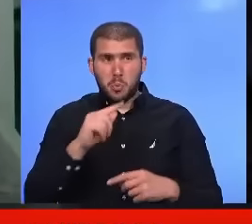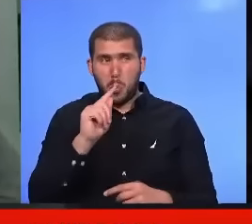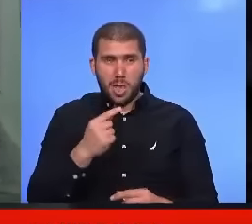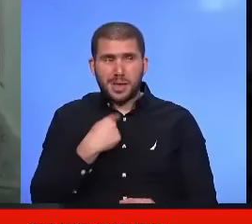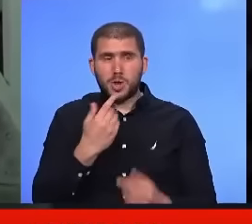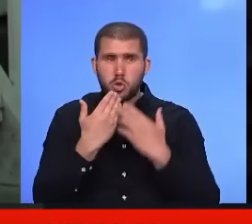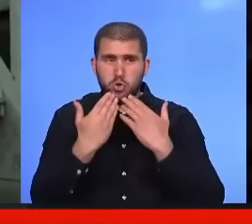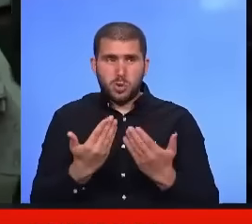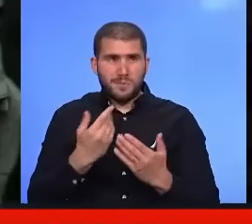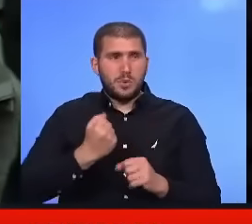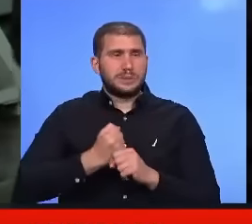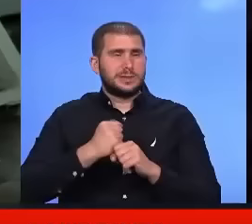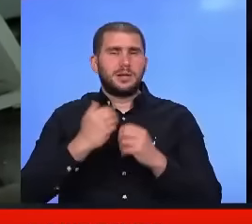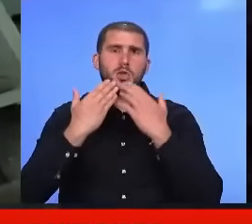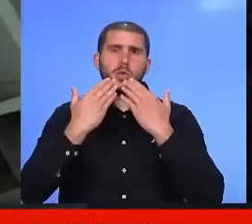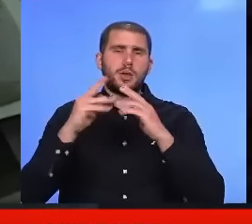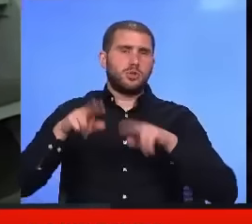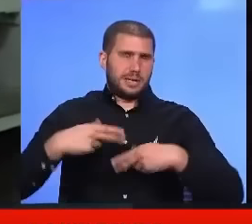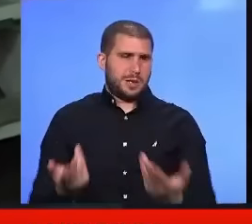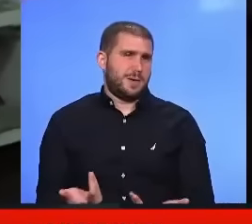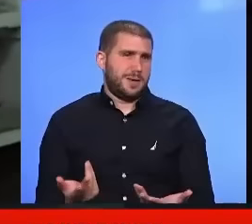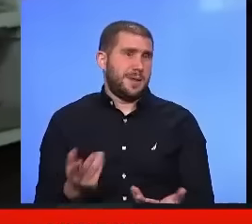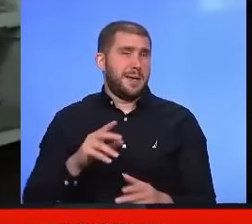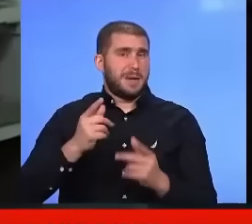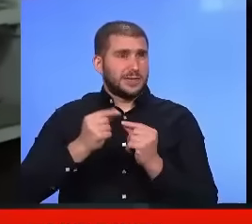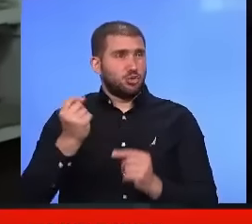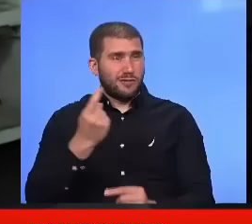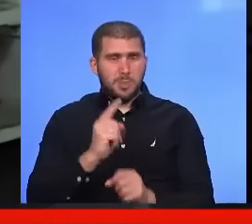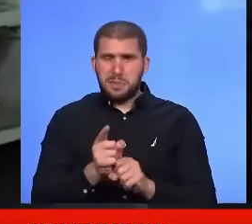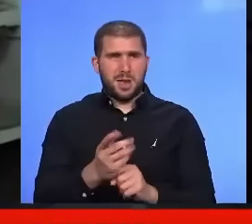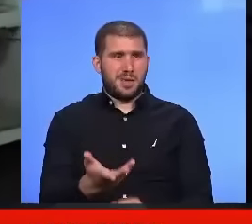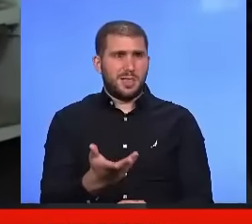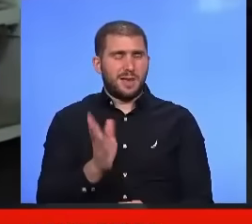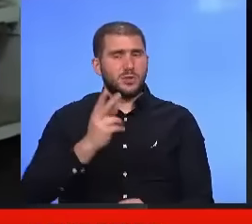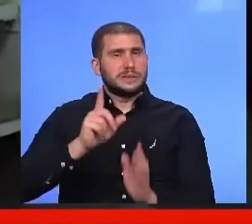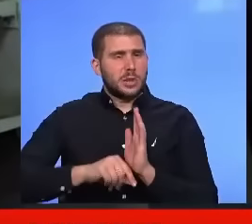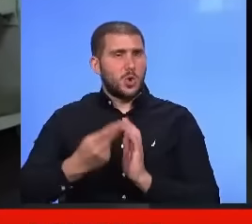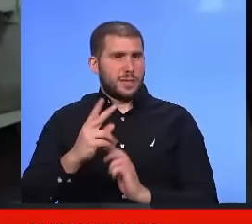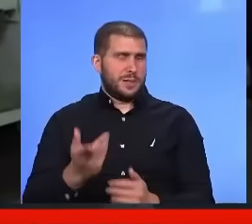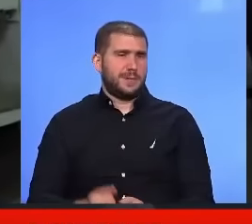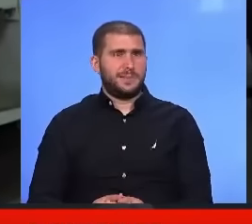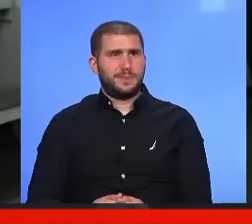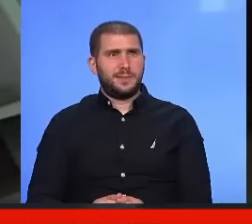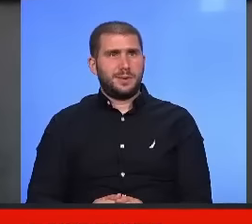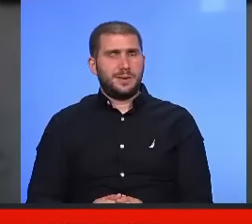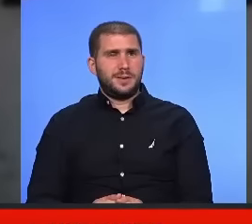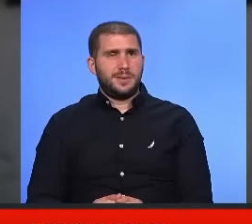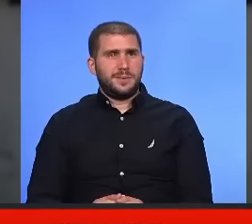אומר תודה רבה ועושה ברכת הגומל שזה הגיע. בעזה שבוע היו מביאים לי את זה, ויותר זול במחיר.